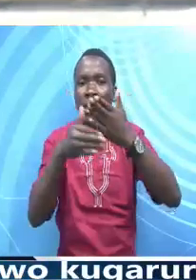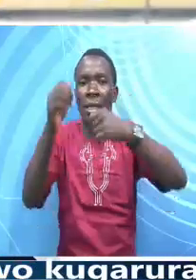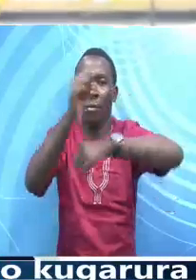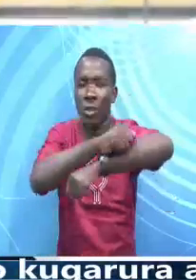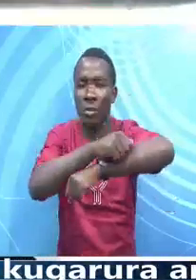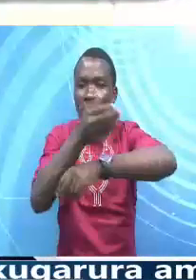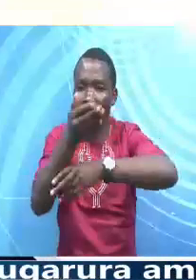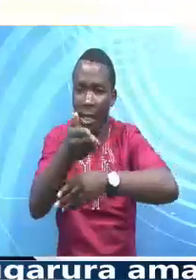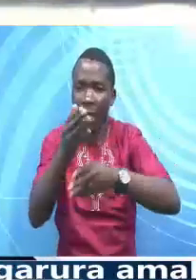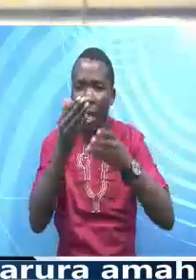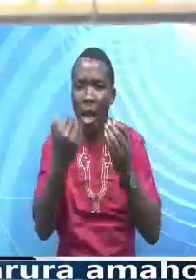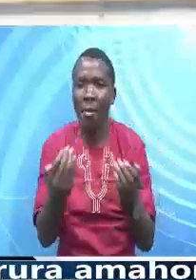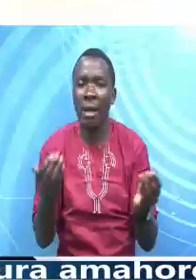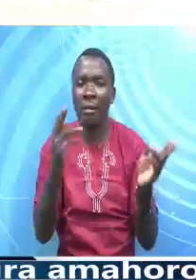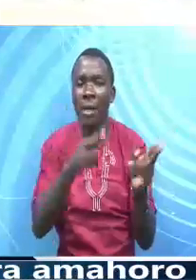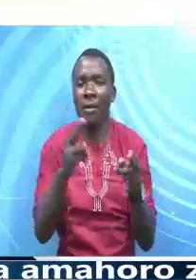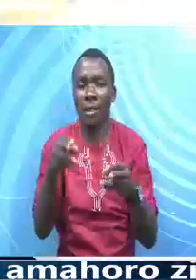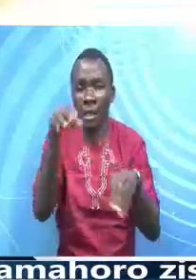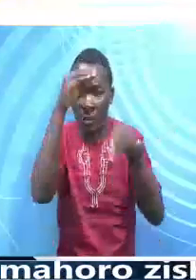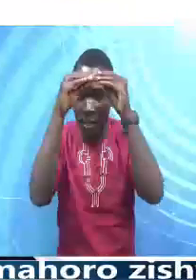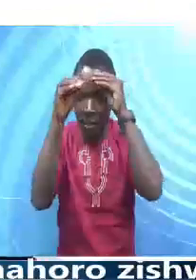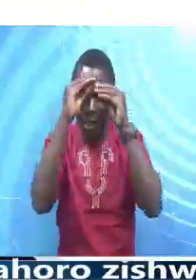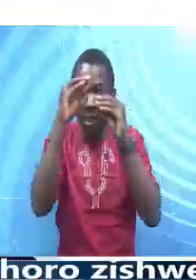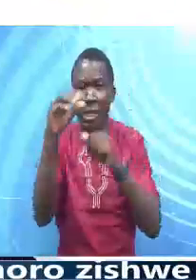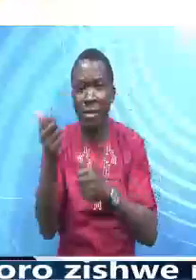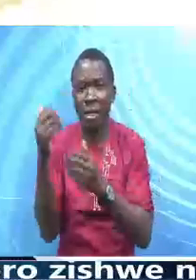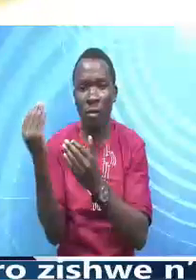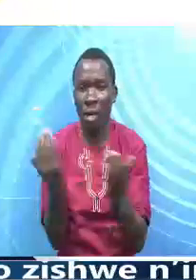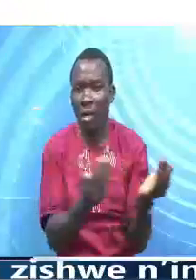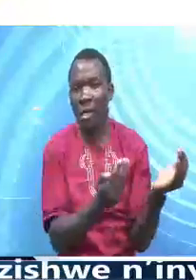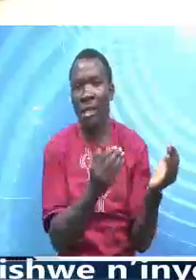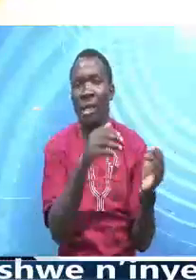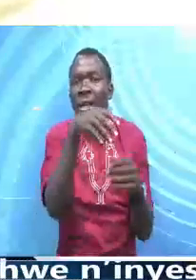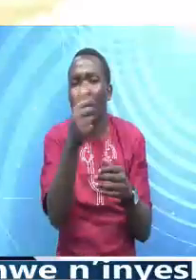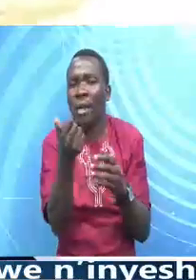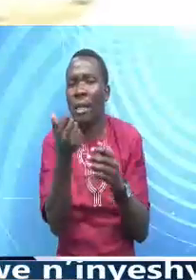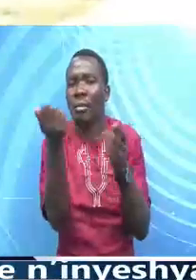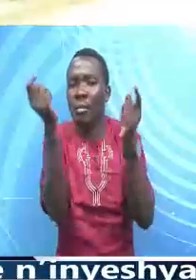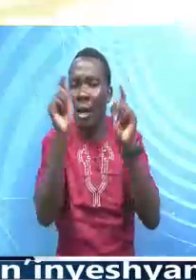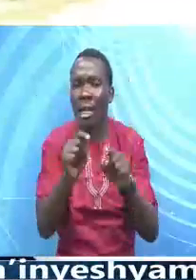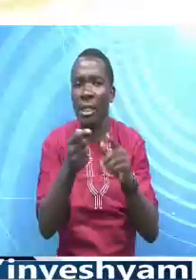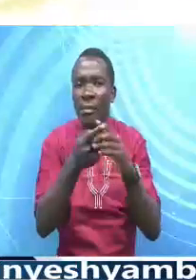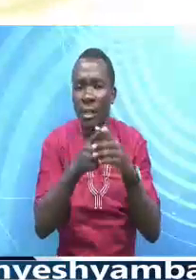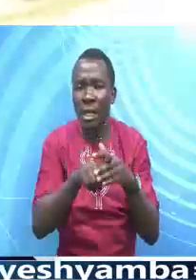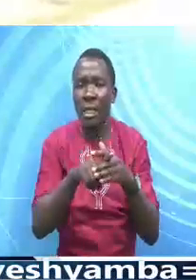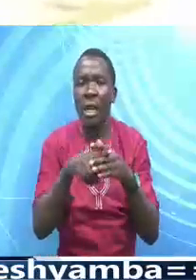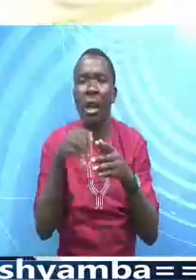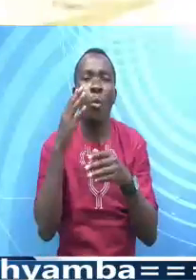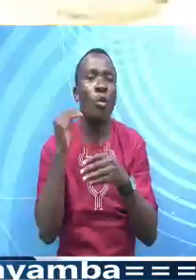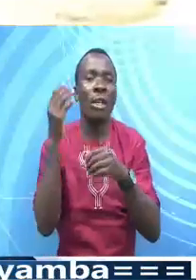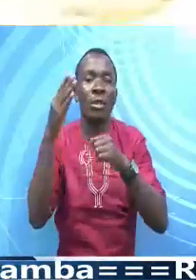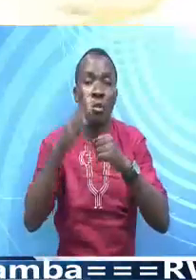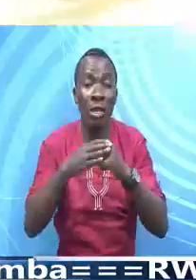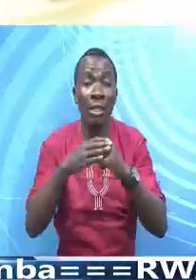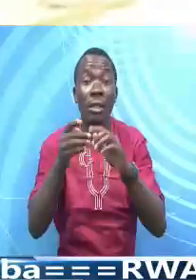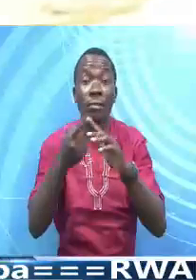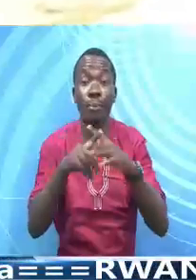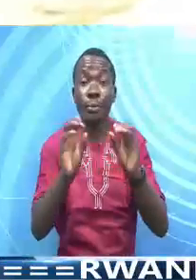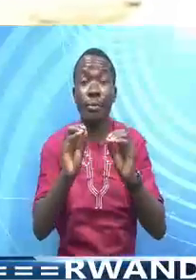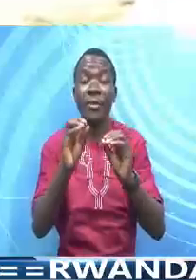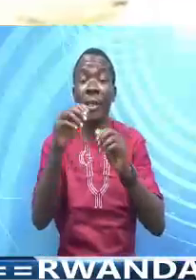bahiga hari abo twakiriye batangiye hari n'abari gutangira mu kwa cyenda ntibatangira hanyuma hari n'abujuje igihe